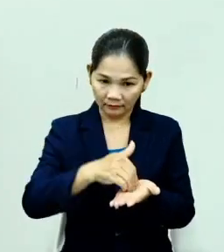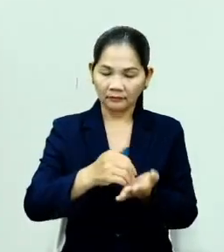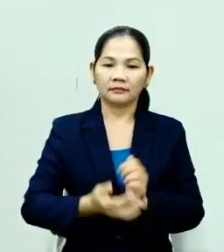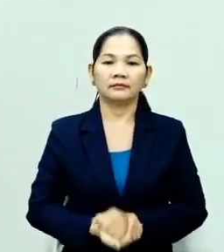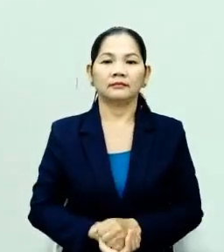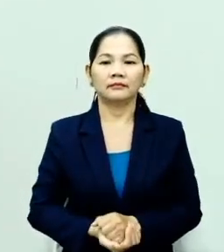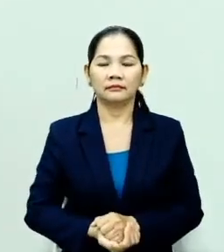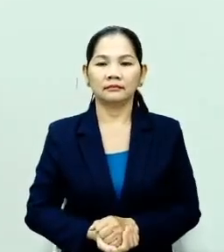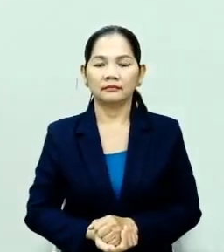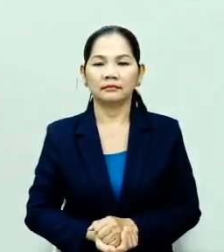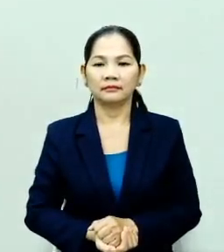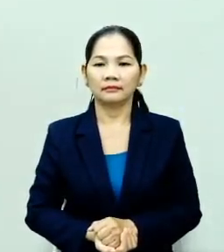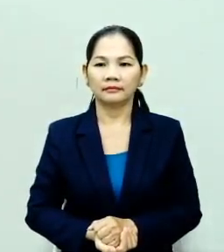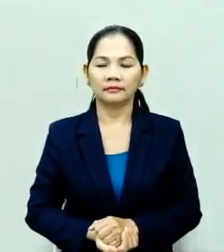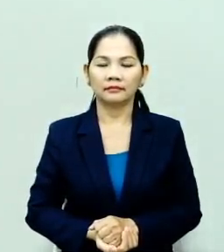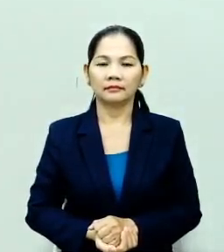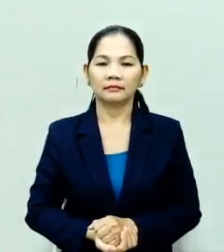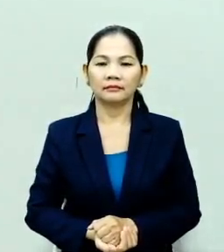cha lọn nè